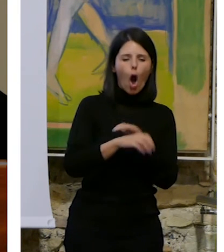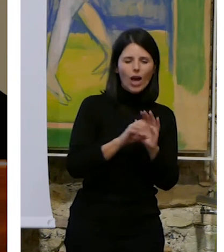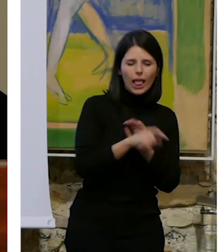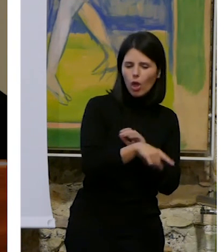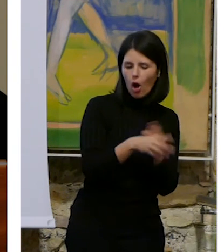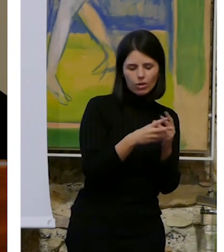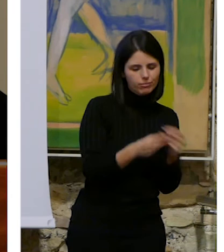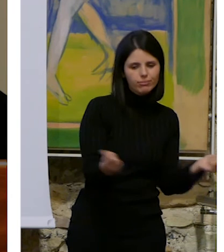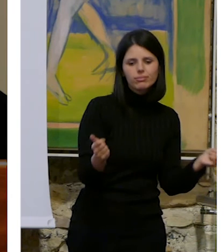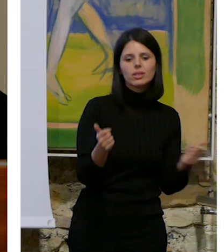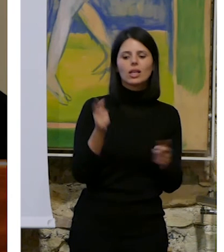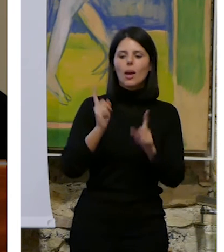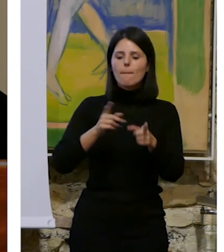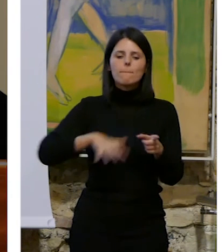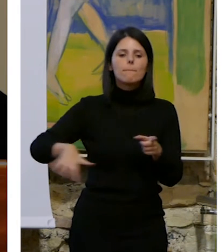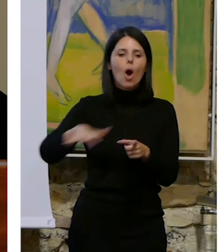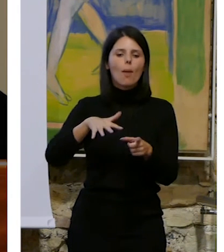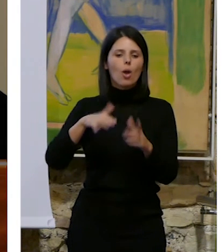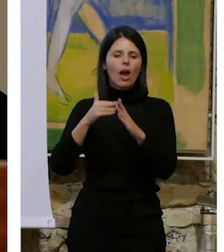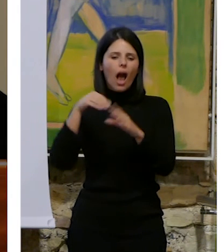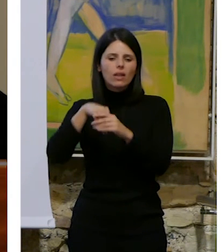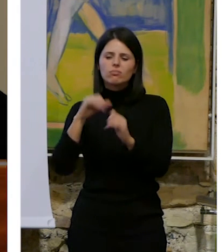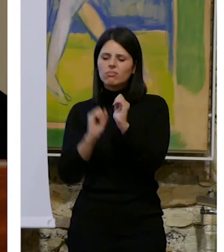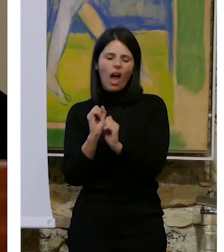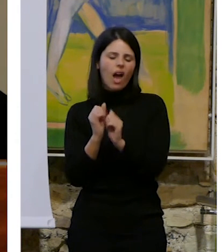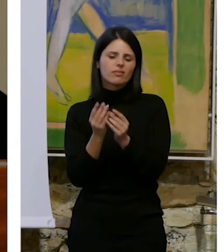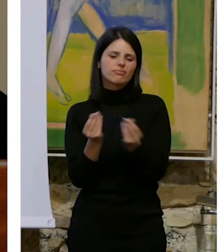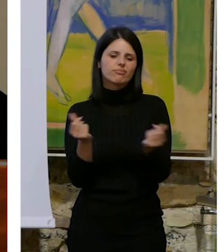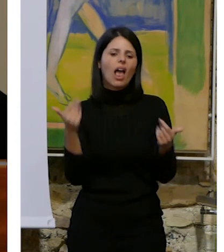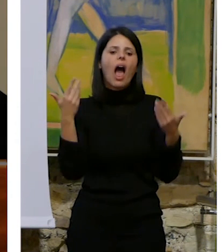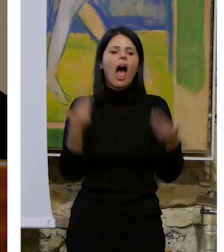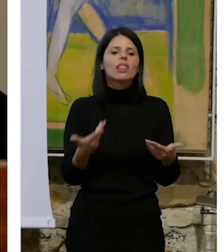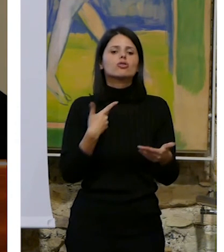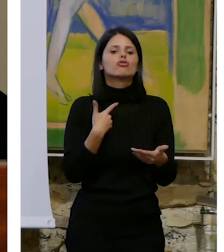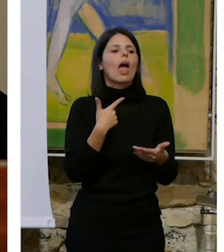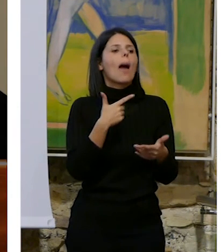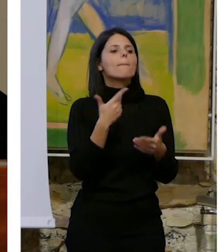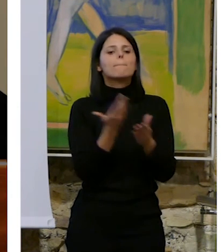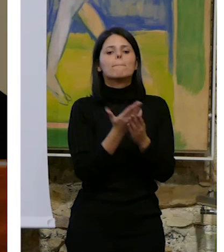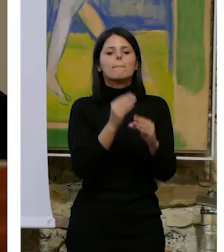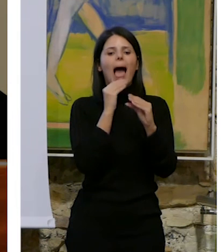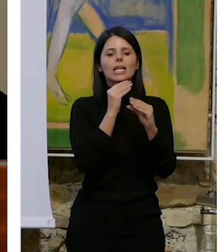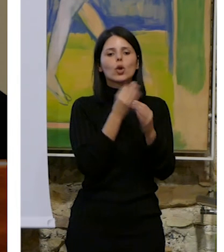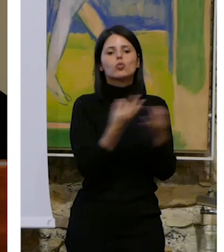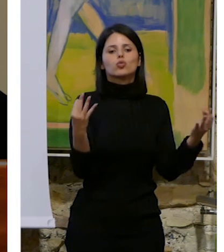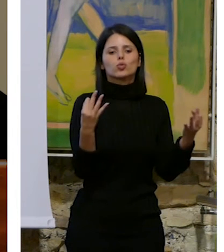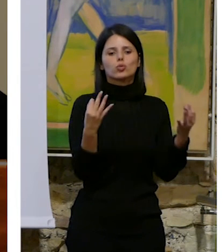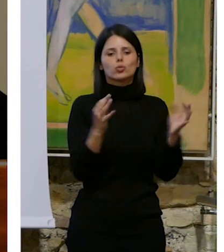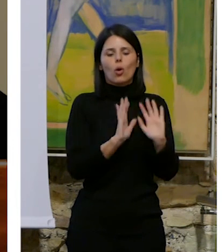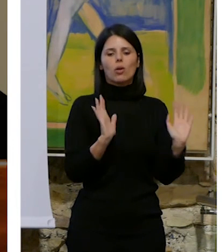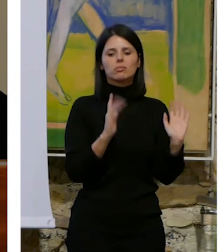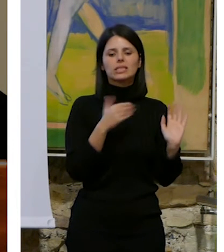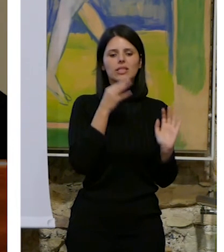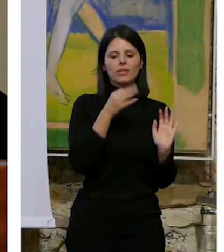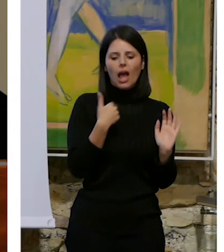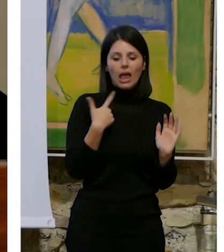eliminato la casa del popolo, ha eliminato anche il bar. Oggi c'è il panino giusto al posto del bar, no? E se uno al panino giusto